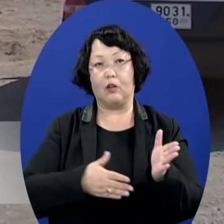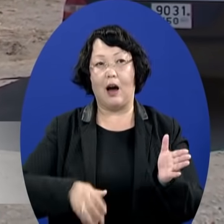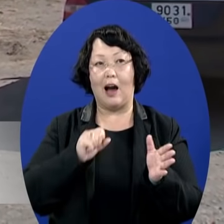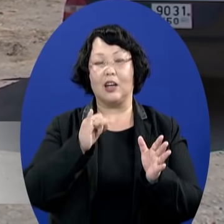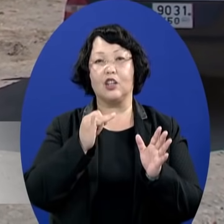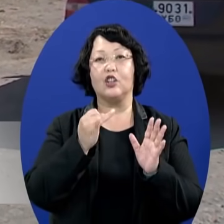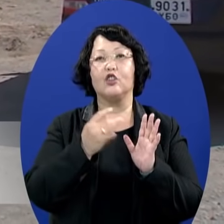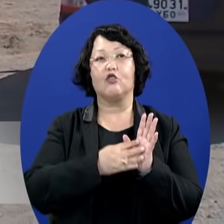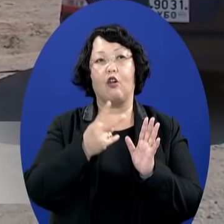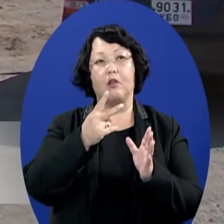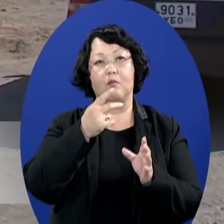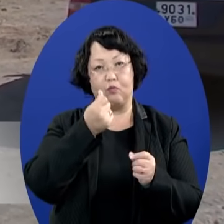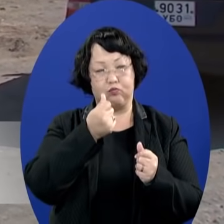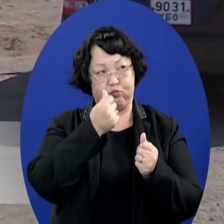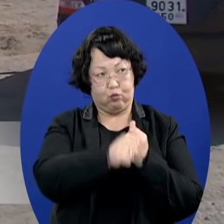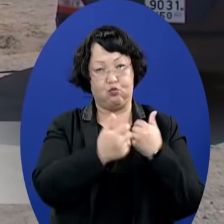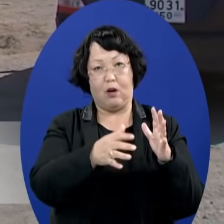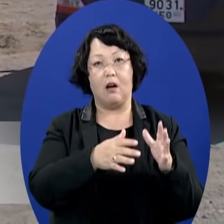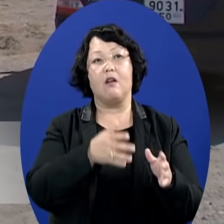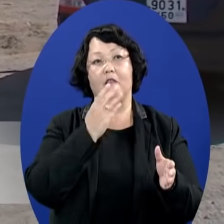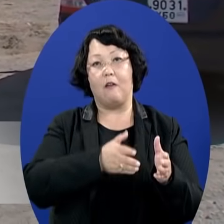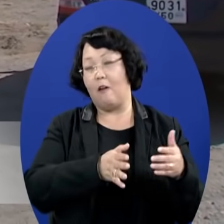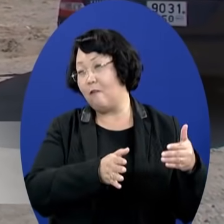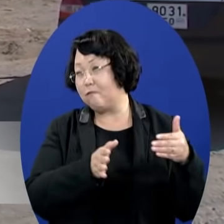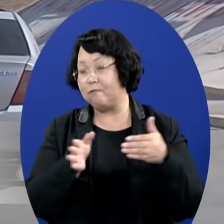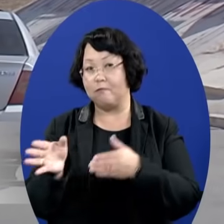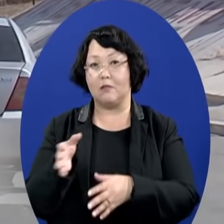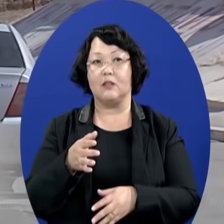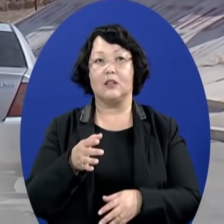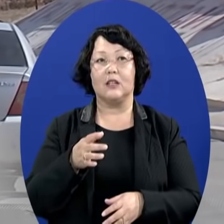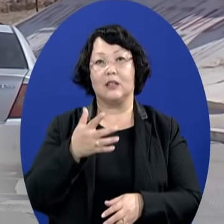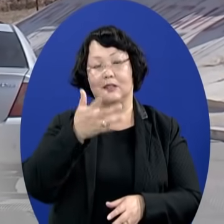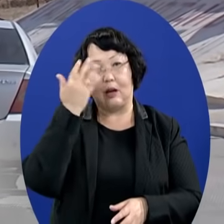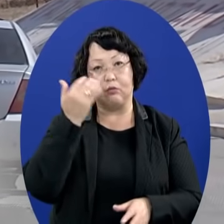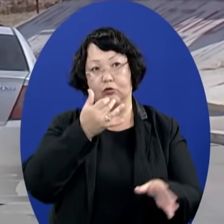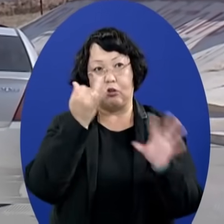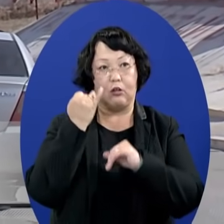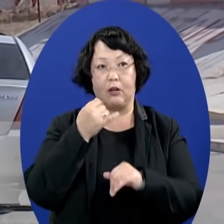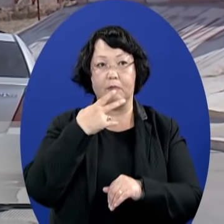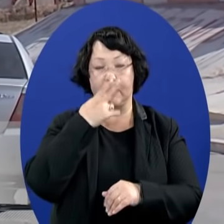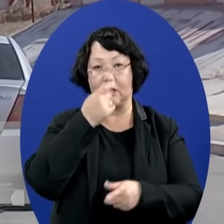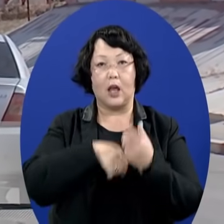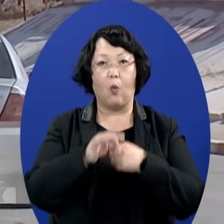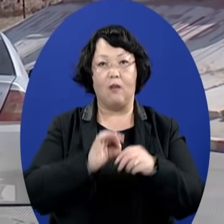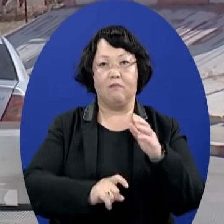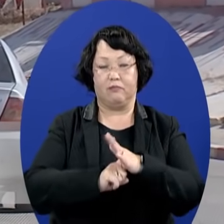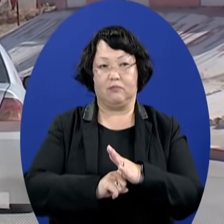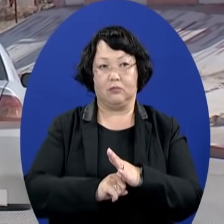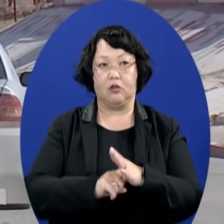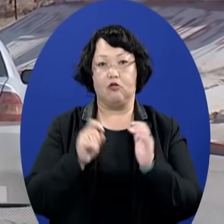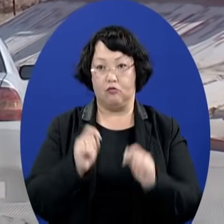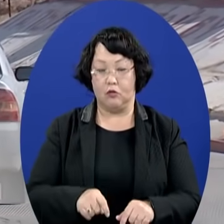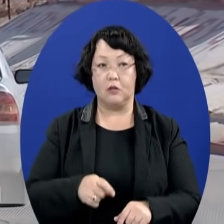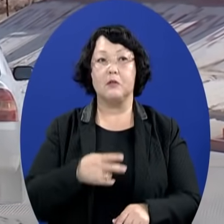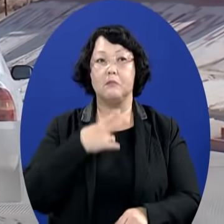хүлээж байгаа юм байна. Эхний вагон орж иртэл шатхууны хязгаарлалт 5-7 хоног байна гэсэн мэдээллийг өгч байна. Харин өнөөдрийн байдлаар шатхуун